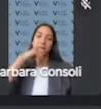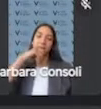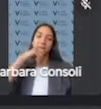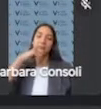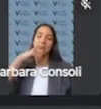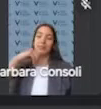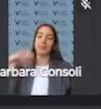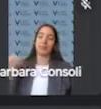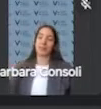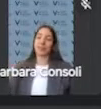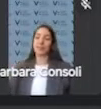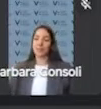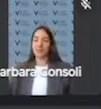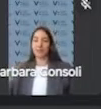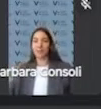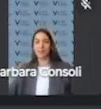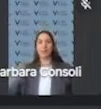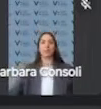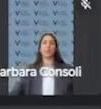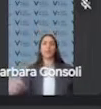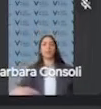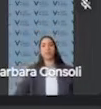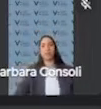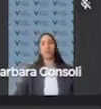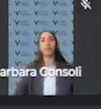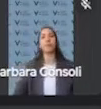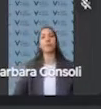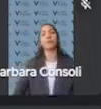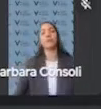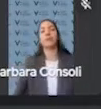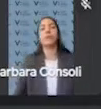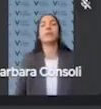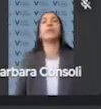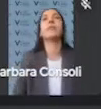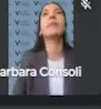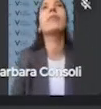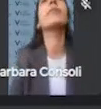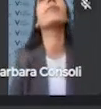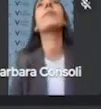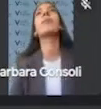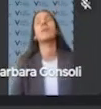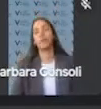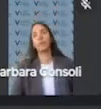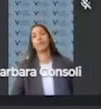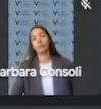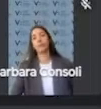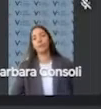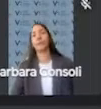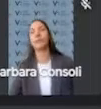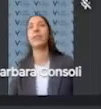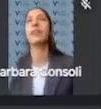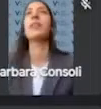mi sento di dirvi una cosa. Bisogna sfatare un pochettino